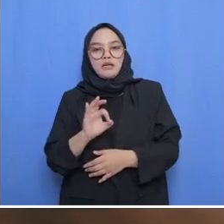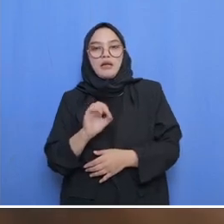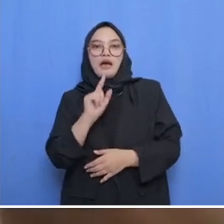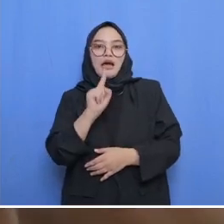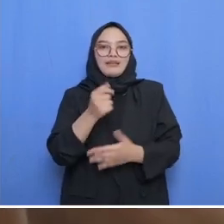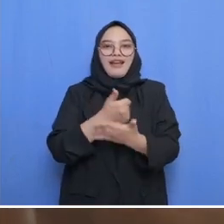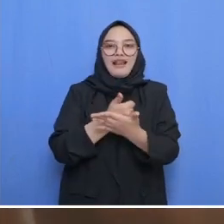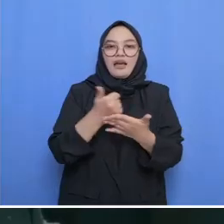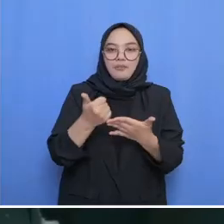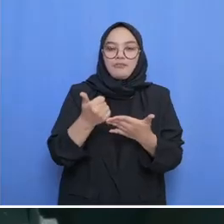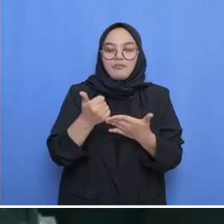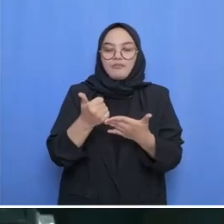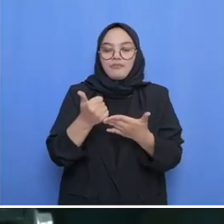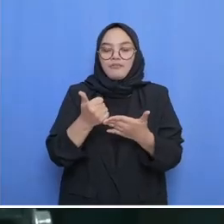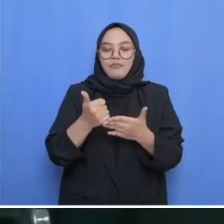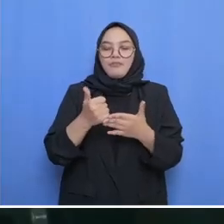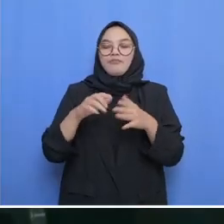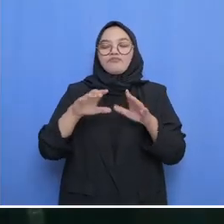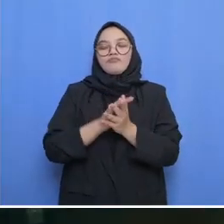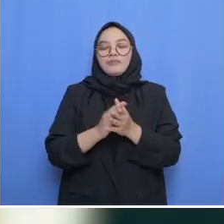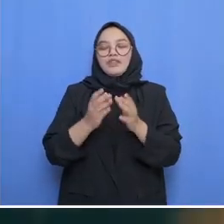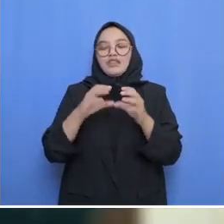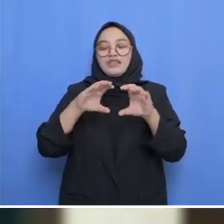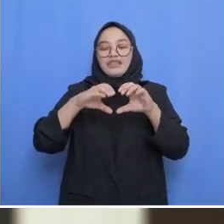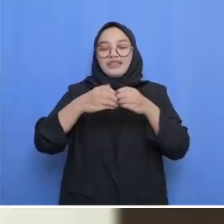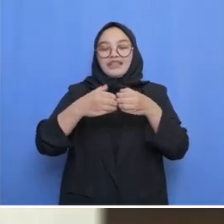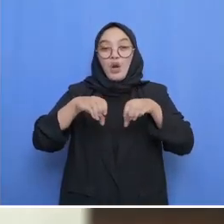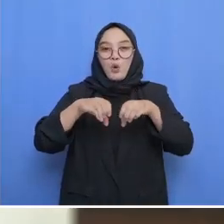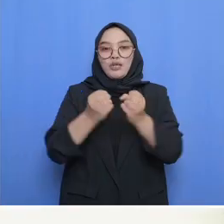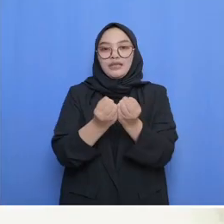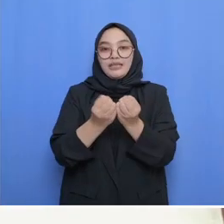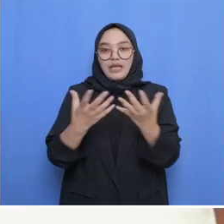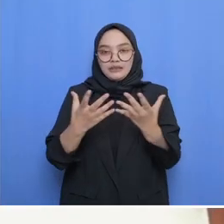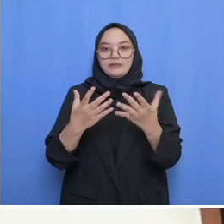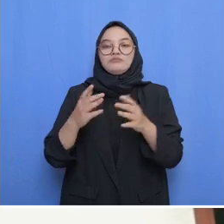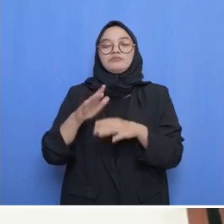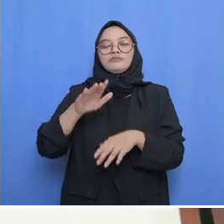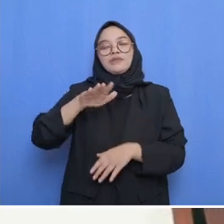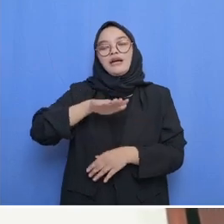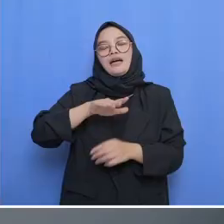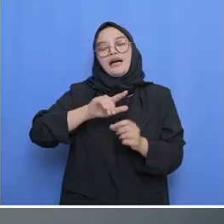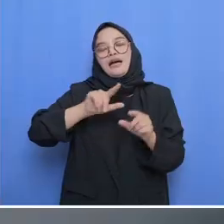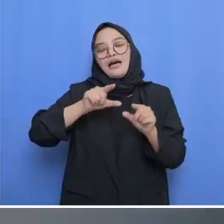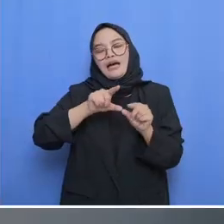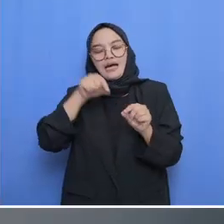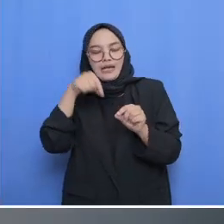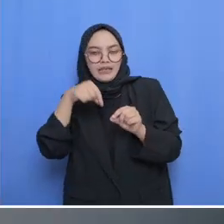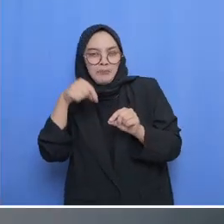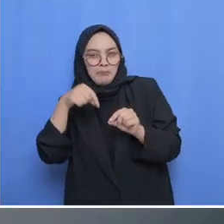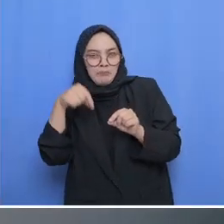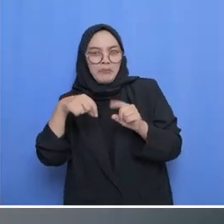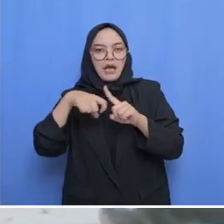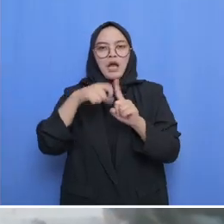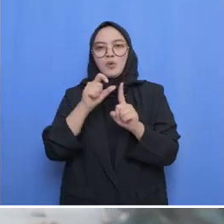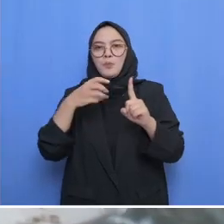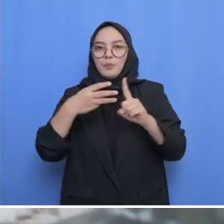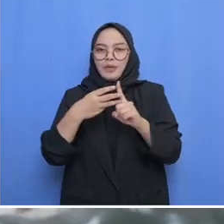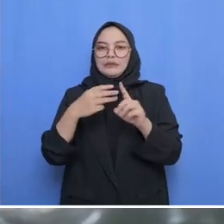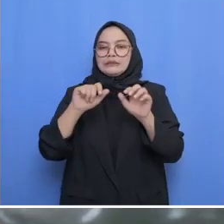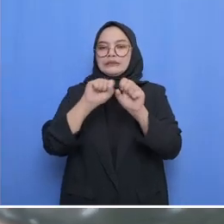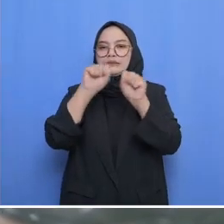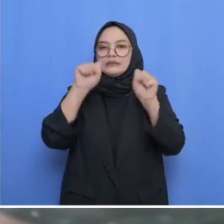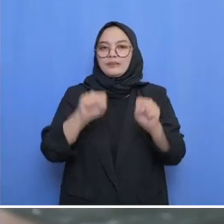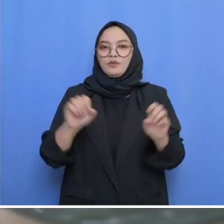pertanian. Divisi dilengkapi dengan mesin penetasan telur, instalasi ayam petelur, dan ayam KUB dengan sistem